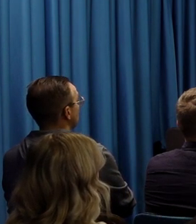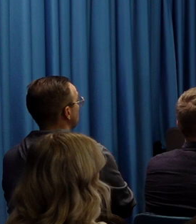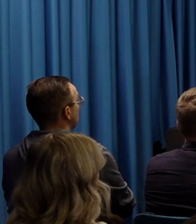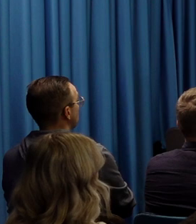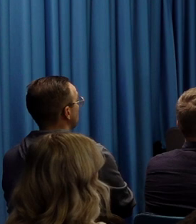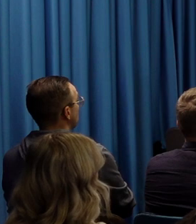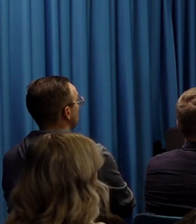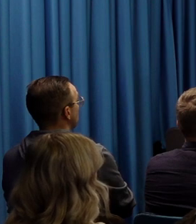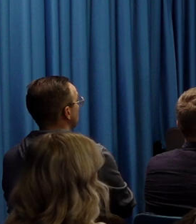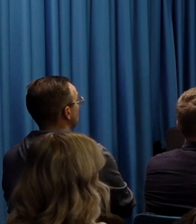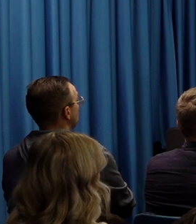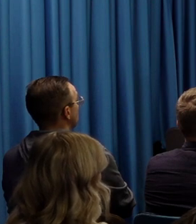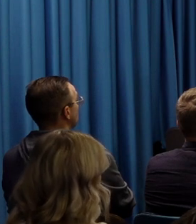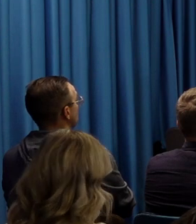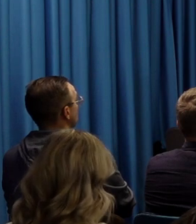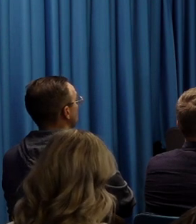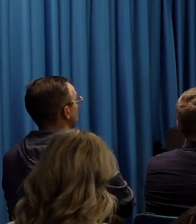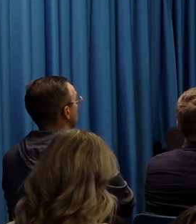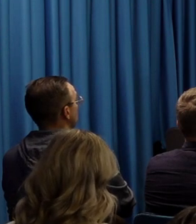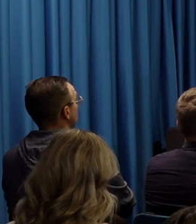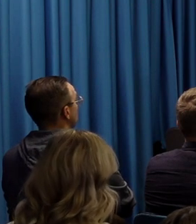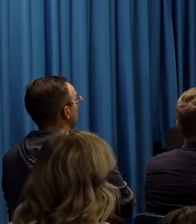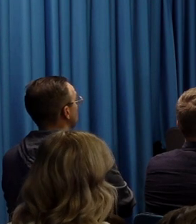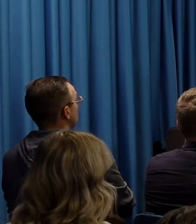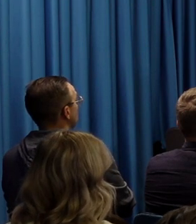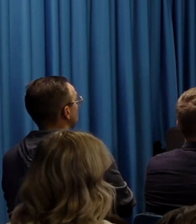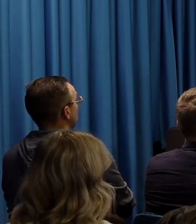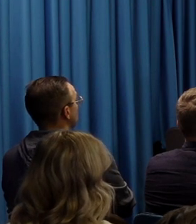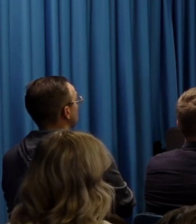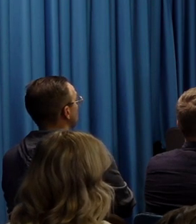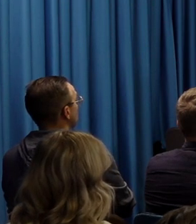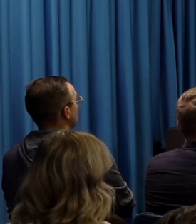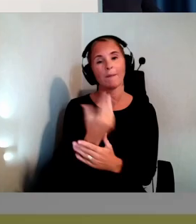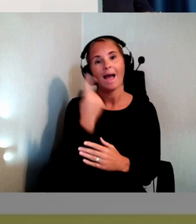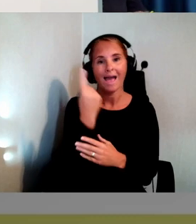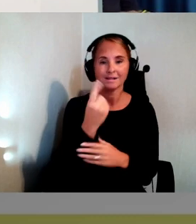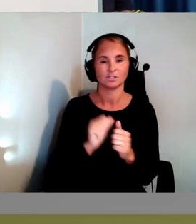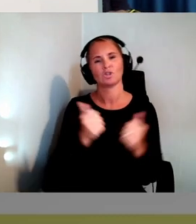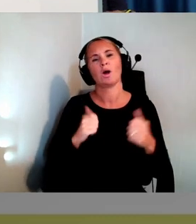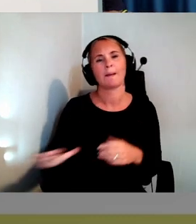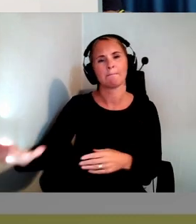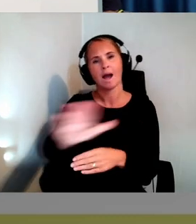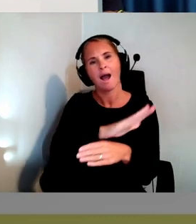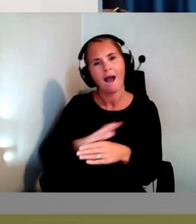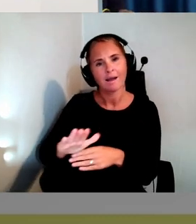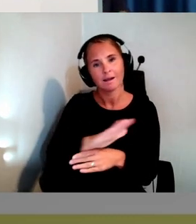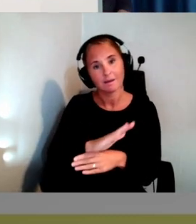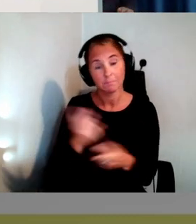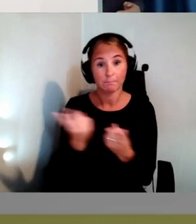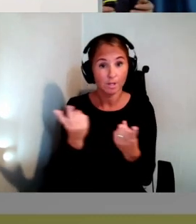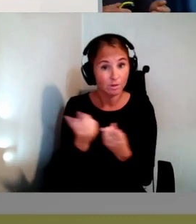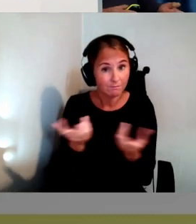tillgänglighetsperspektiv heller. För att om man skapar en enda marknad, en mycket större marknad då, då är det lättare för